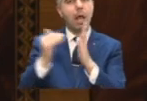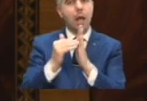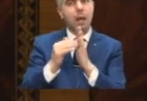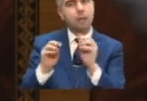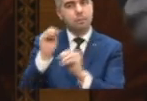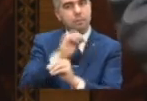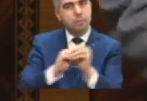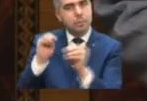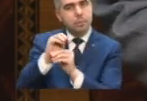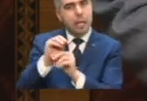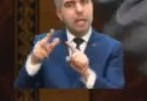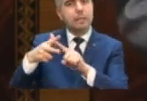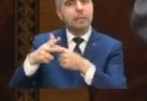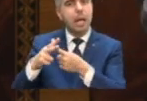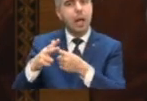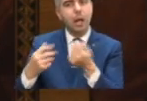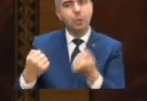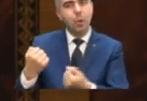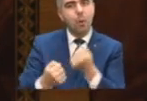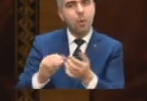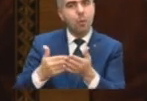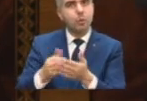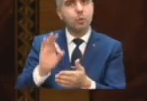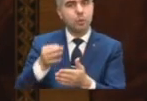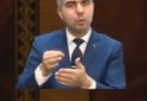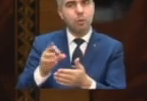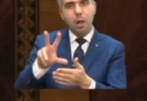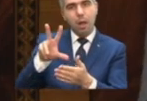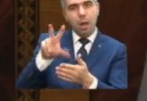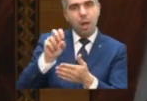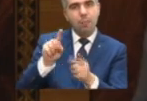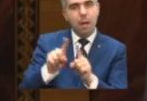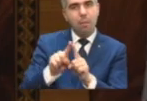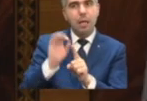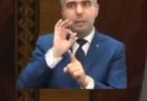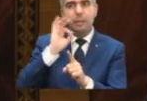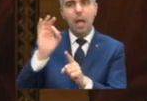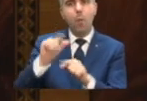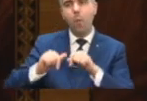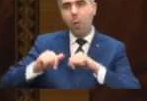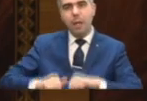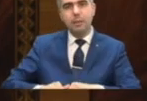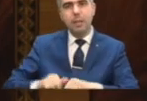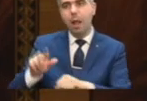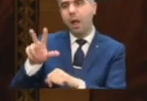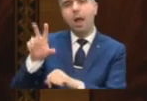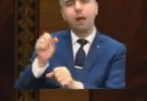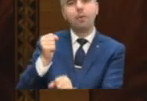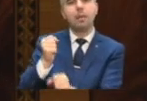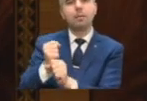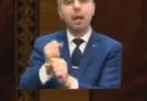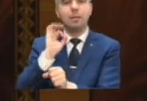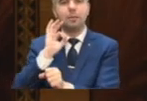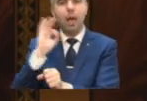على المبادرة ديالك، وهذا اللي عرفنا عليك، لانه ملي كيكون واحد القطاع عند واحد السيد اللي هو محترف في الميدان ديالو اللي ولد المهنه، دائما كتكون